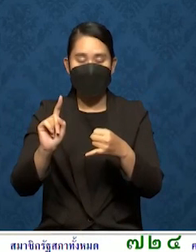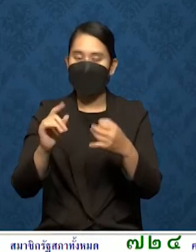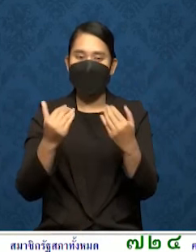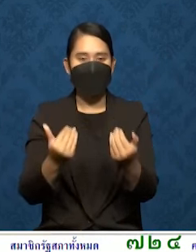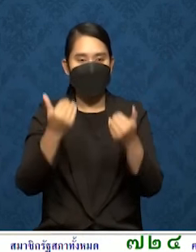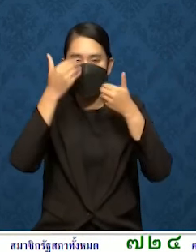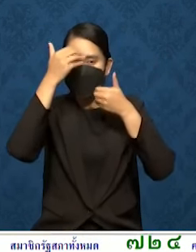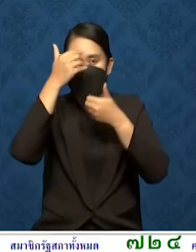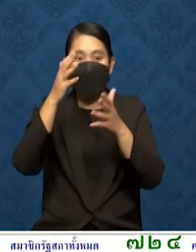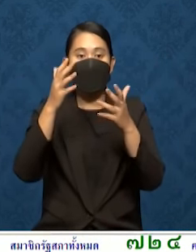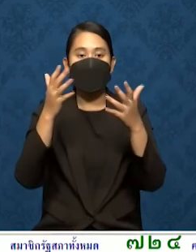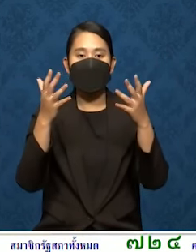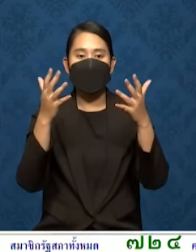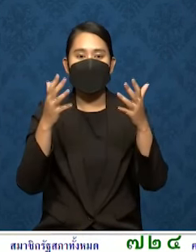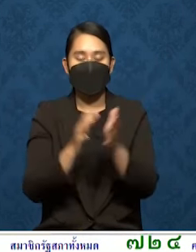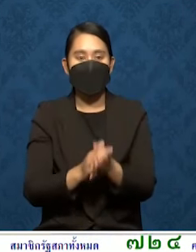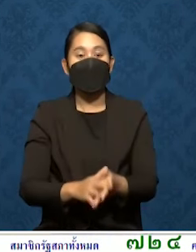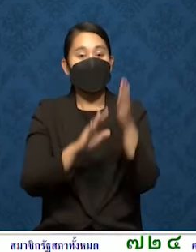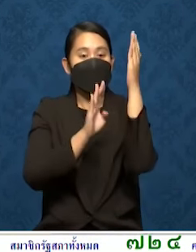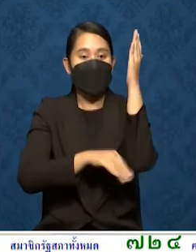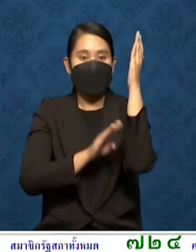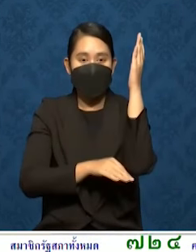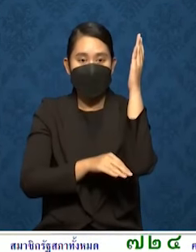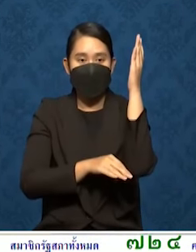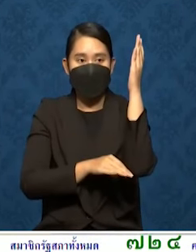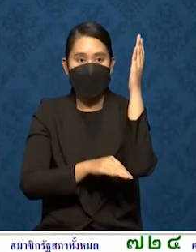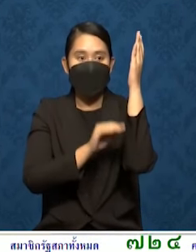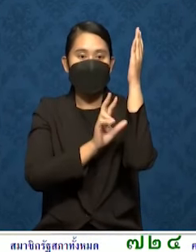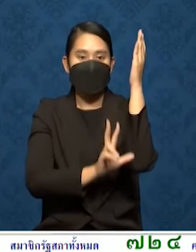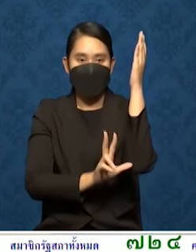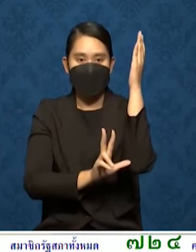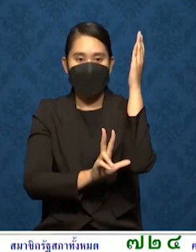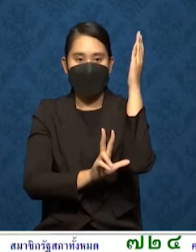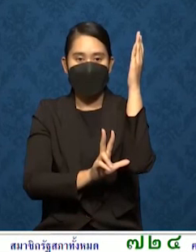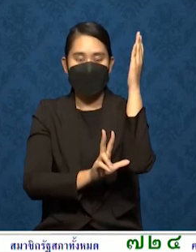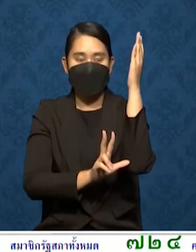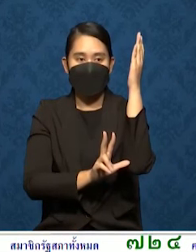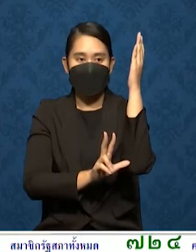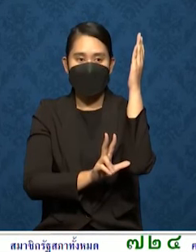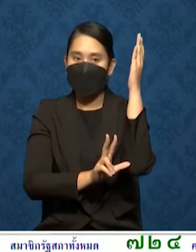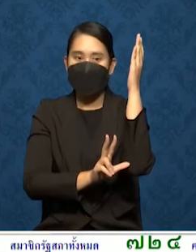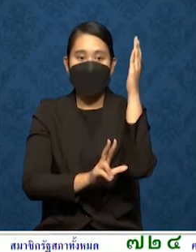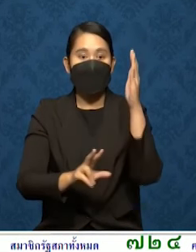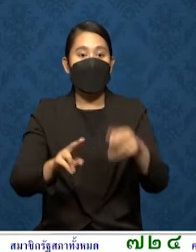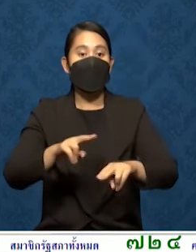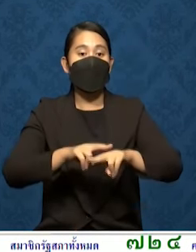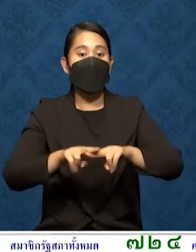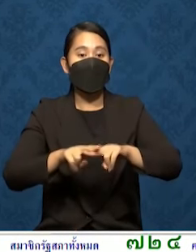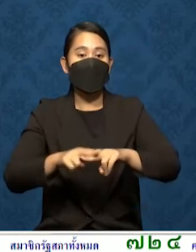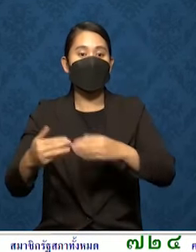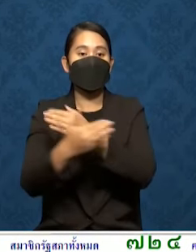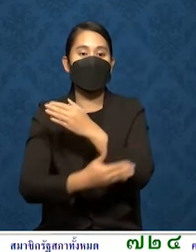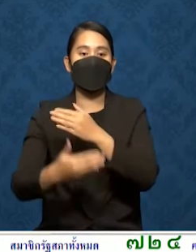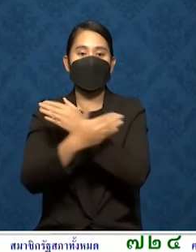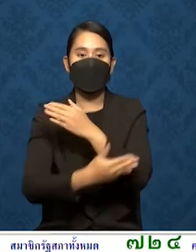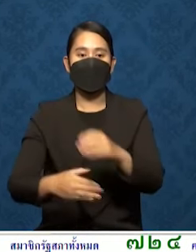ยและเห็นว่าในจังหวัดภาคใต้โดยเฉพาะใน3จังหวัดคือจะรถไฟเนี่ยก็เป็นไปโครงการ